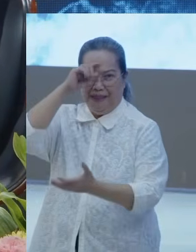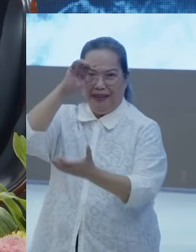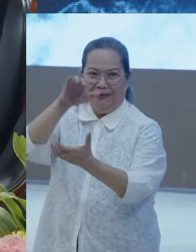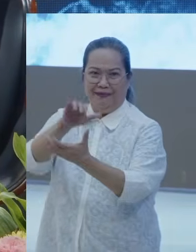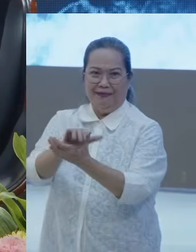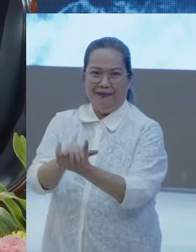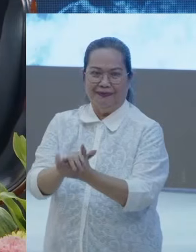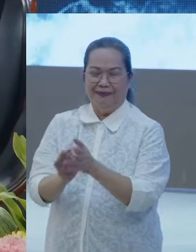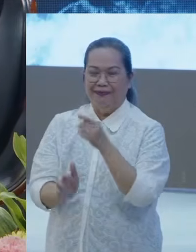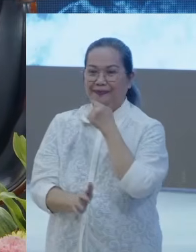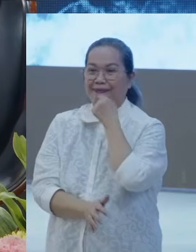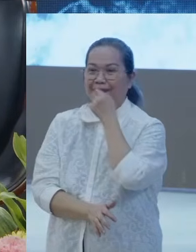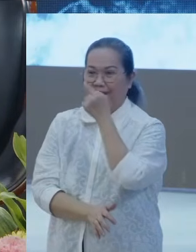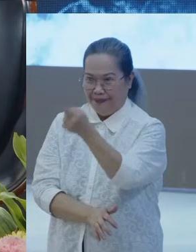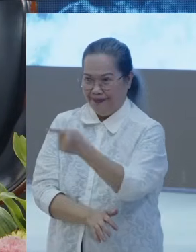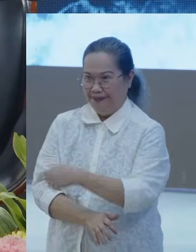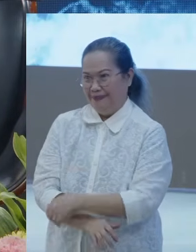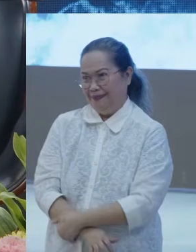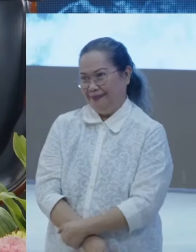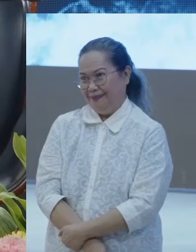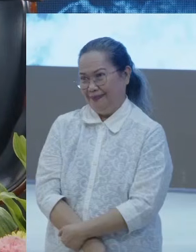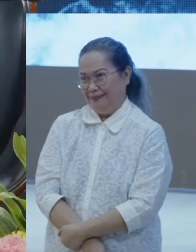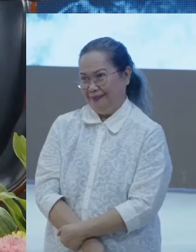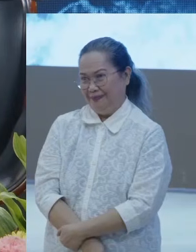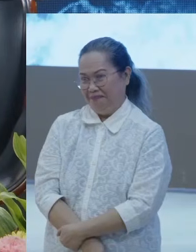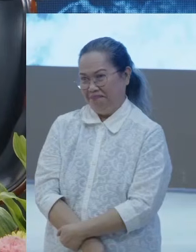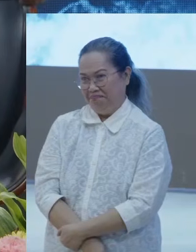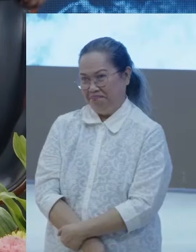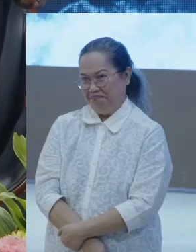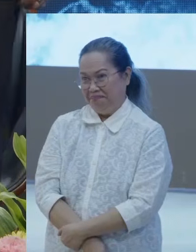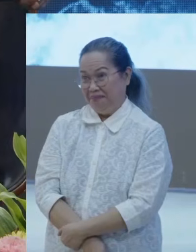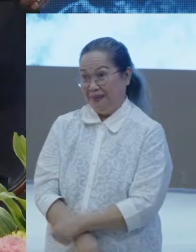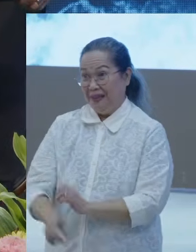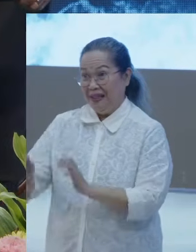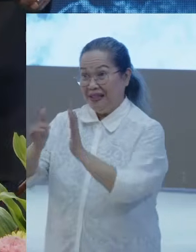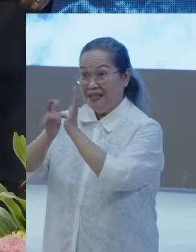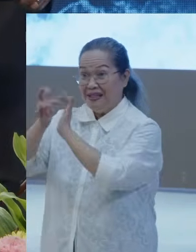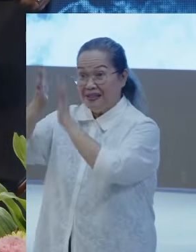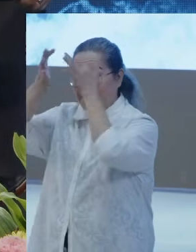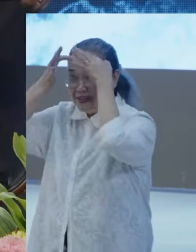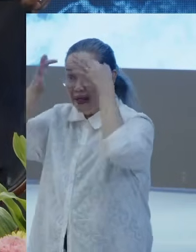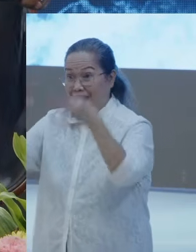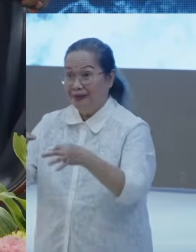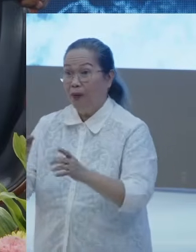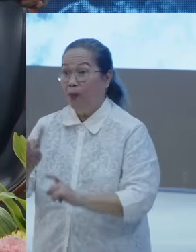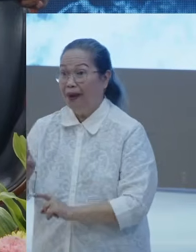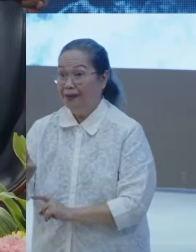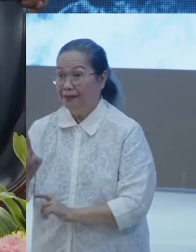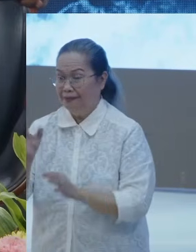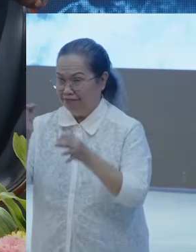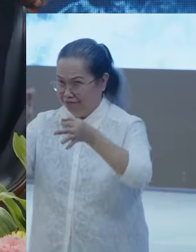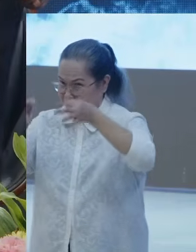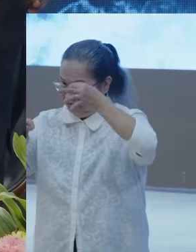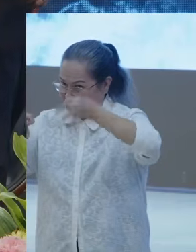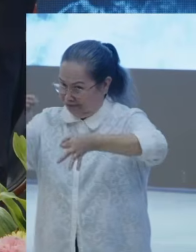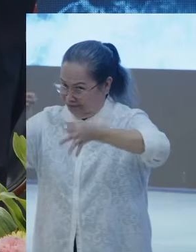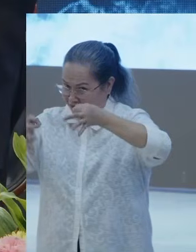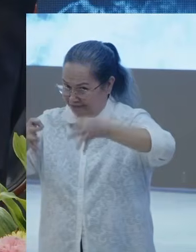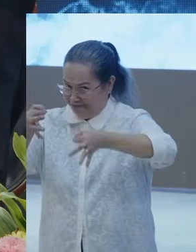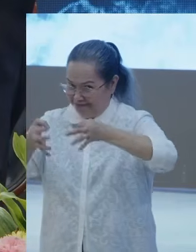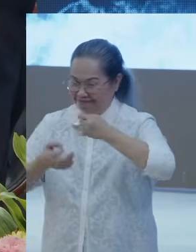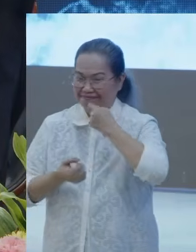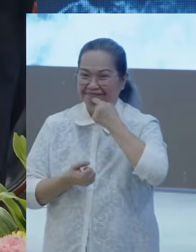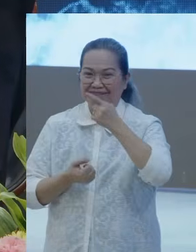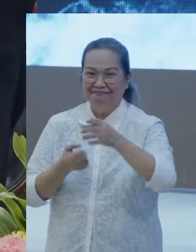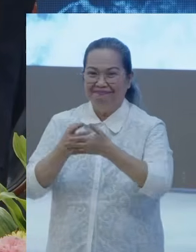Ito ang sinapit ng mga punong reliyoso, ang hatol ni Jesus. Ang sinapit nila ay judgment. Sabi sa